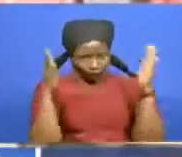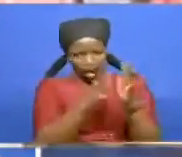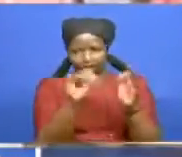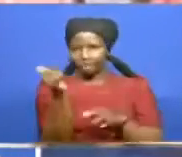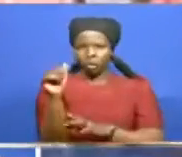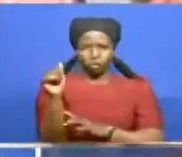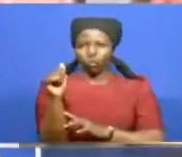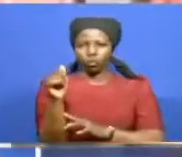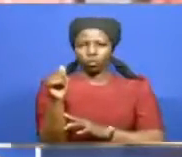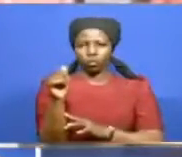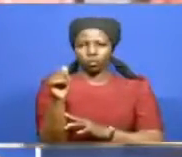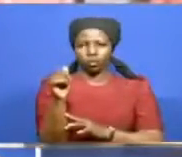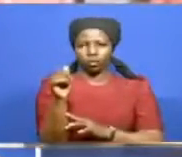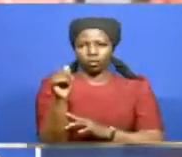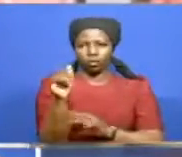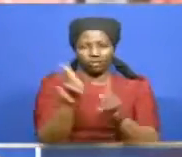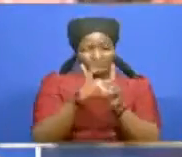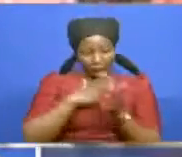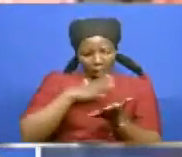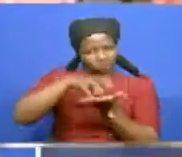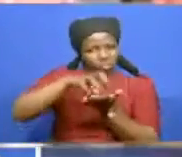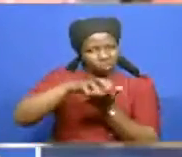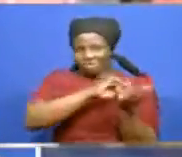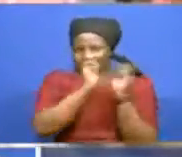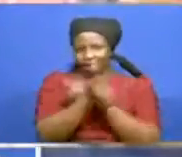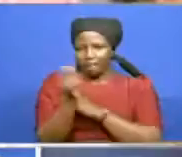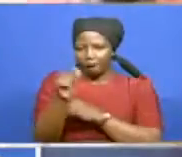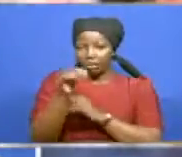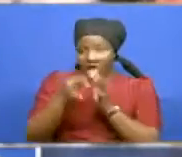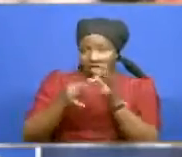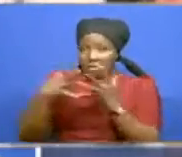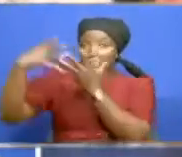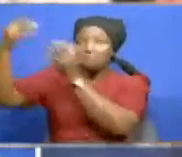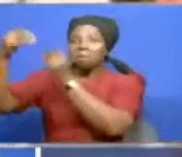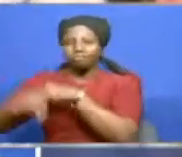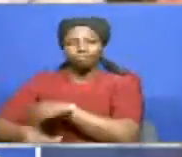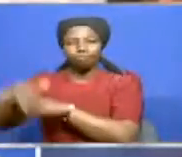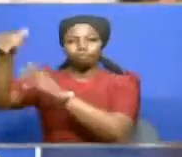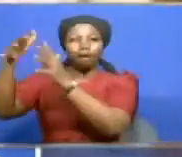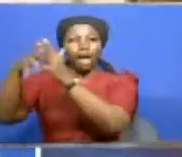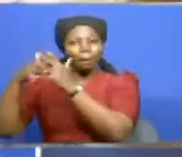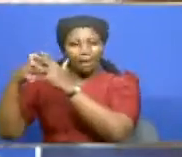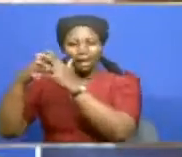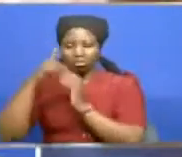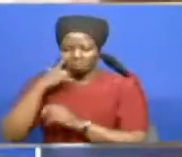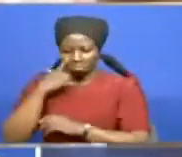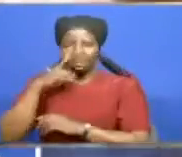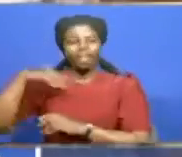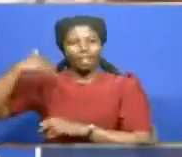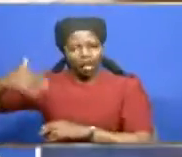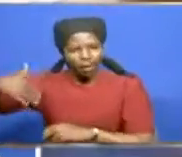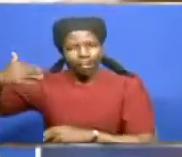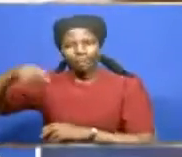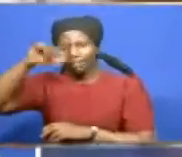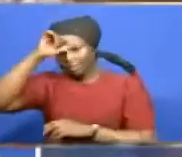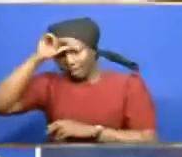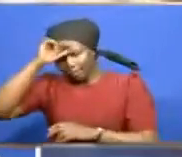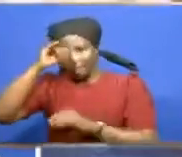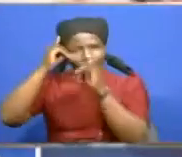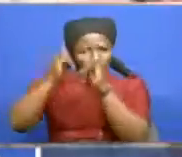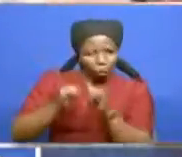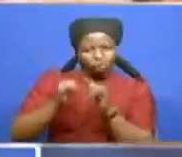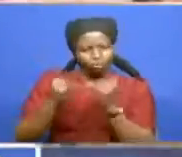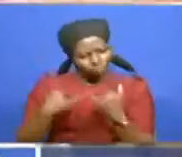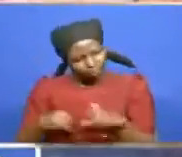mtazamo wetu, wala hali zetu. Ukienda Ulaya, unaona kile serikali inokuja inajaribu vipi itaboresha